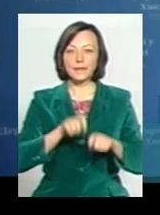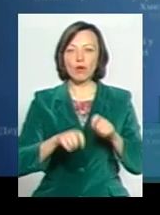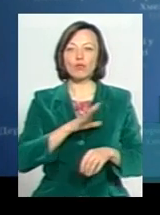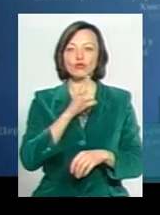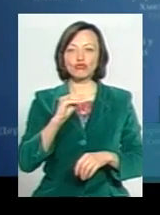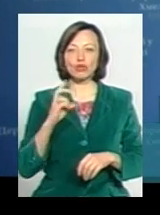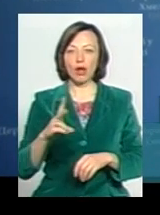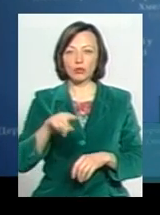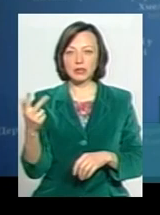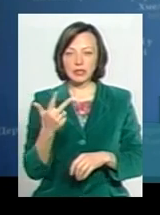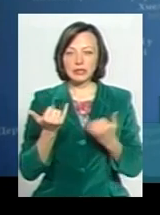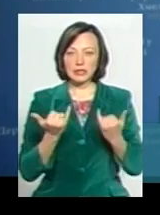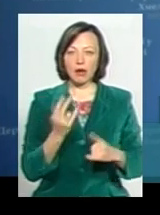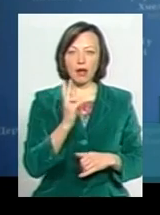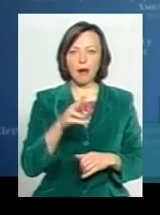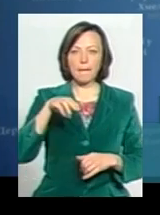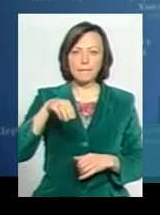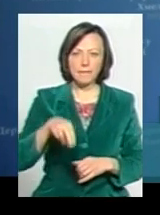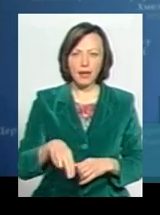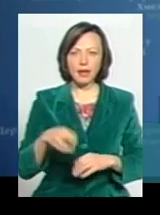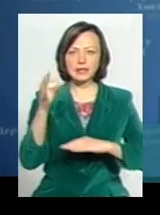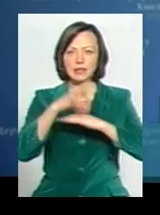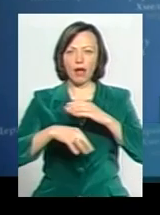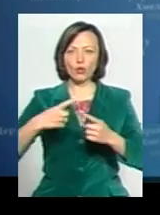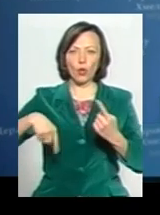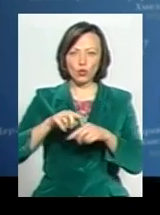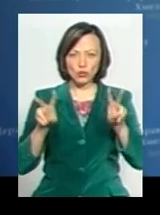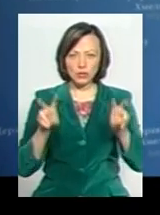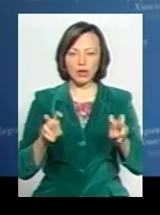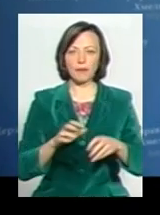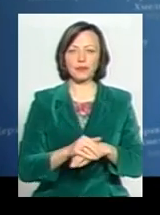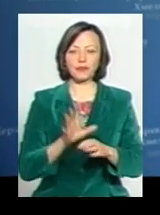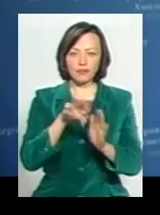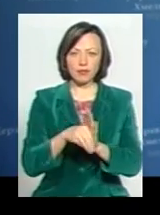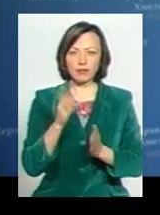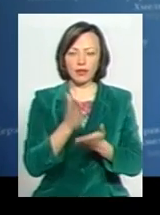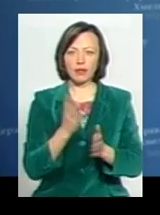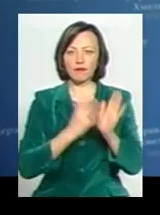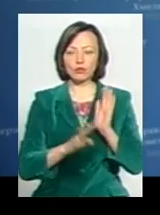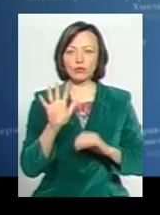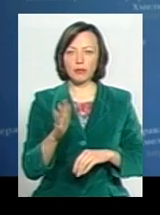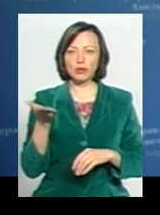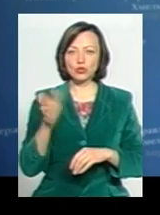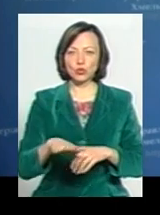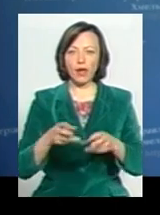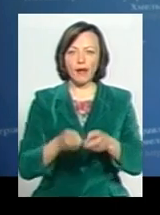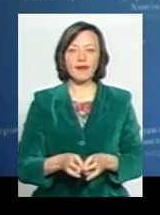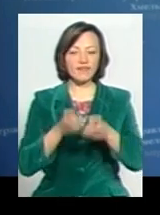3, зараз воно називається КП ОМК Західна Окружна, на балансі якого перебуває 95 одиниць